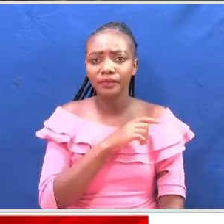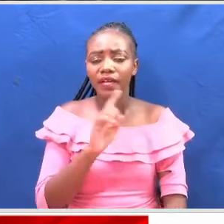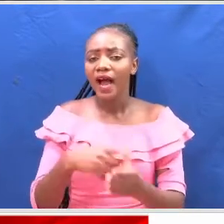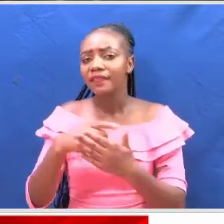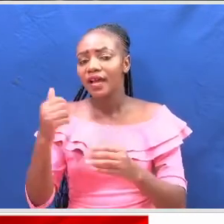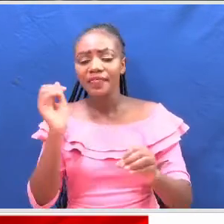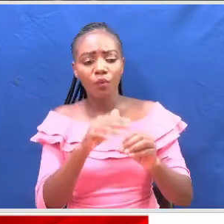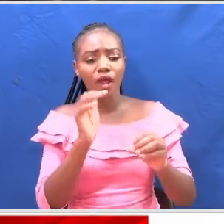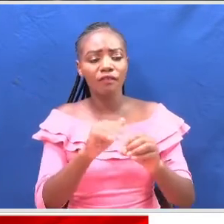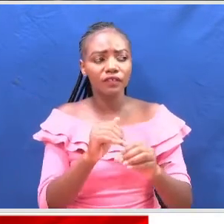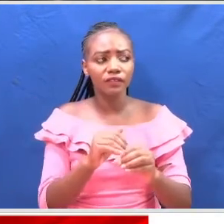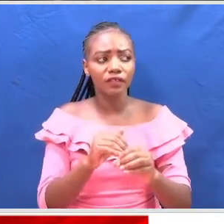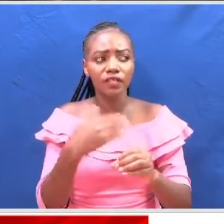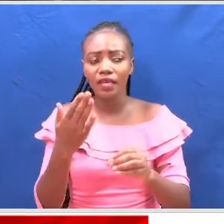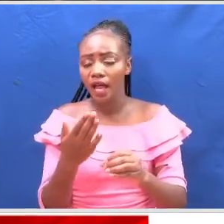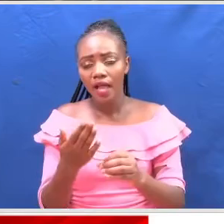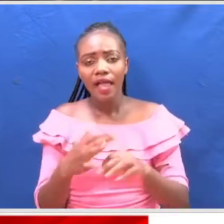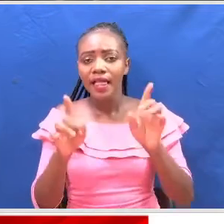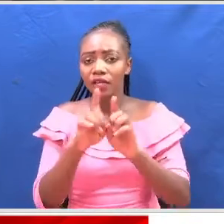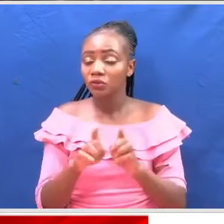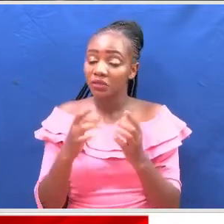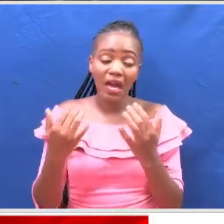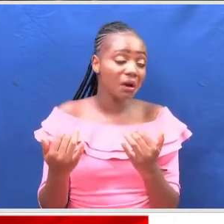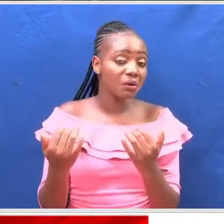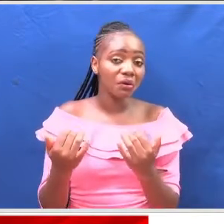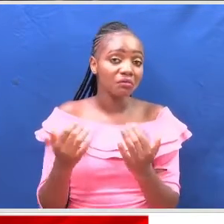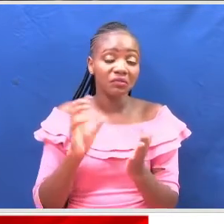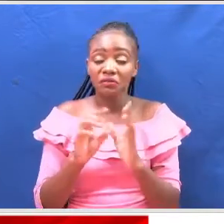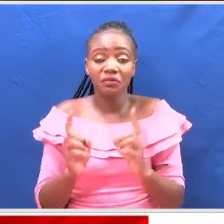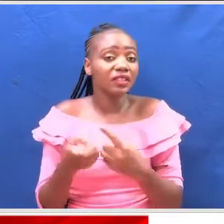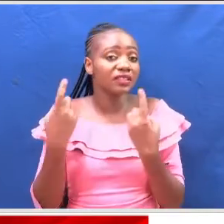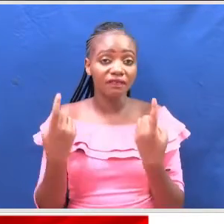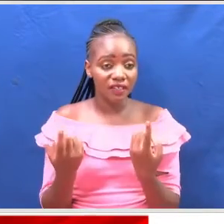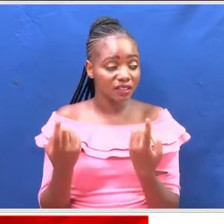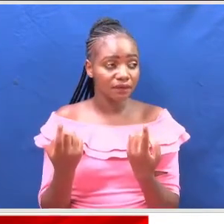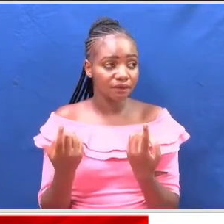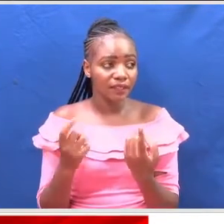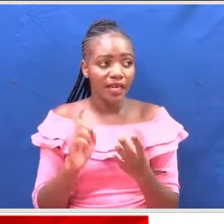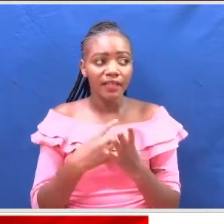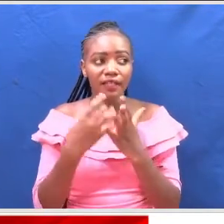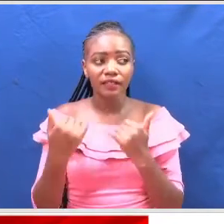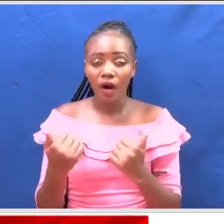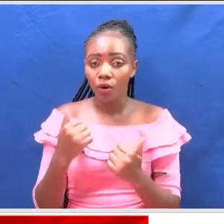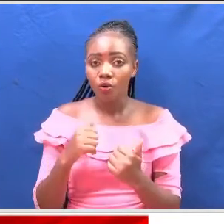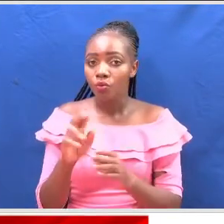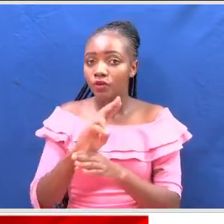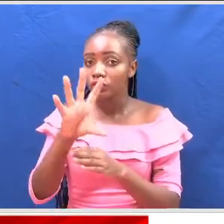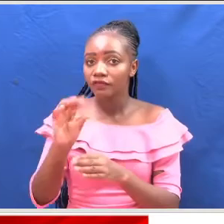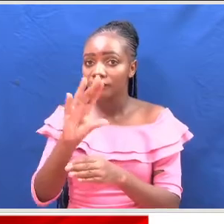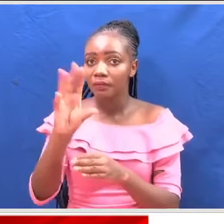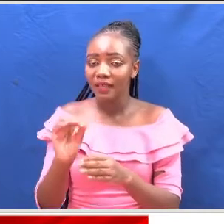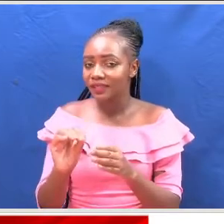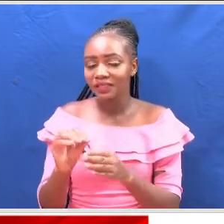tumeinvest kwa mambo ya COVID. Tukajikuta ya kwamba hata hatuna stock na hatuna nini. Sahizi tunaoperate na 50% staff.